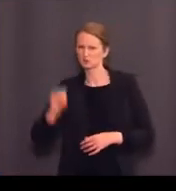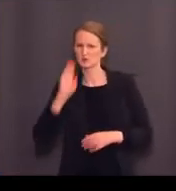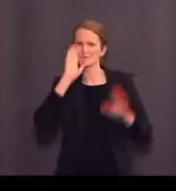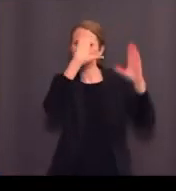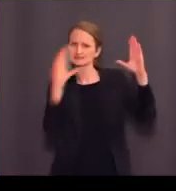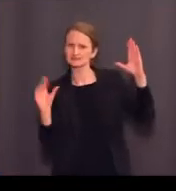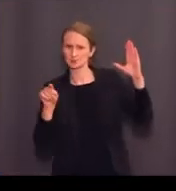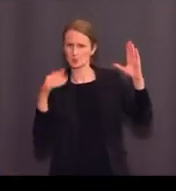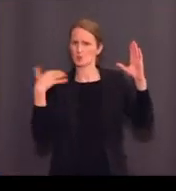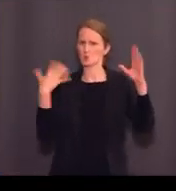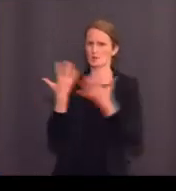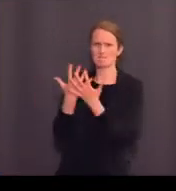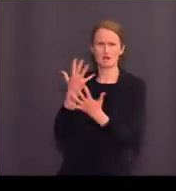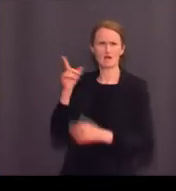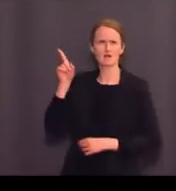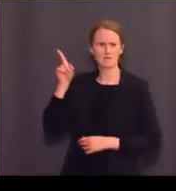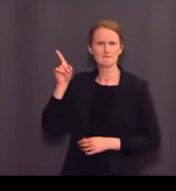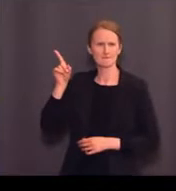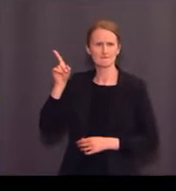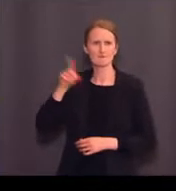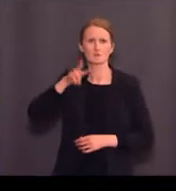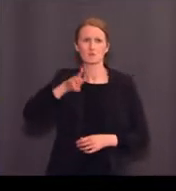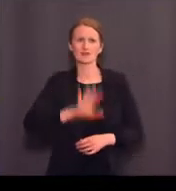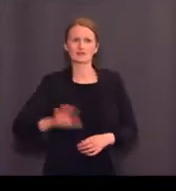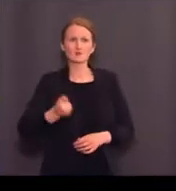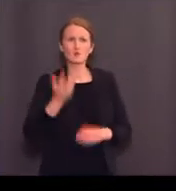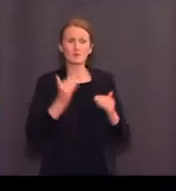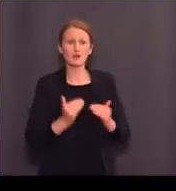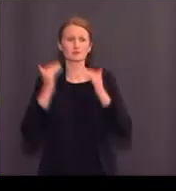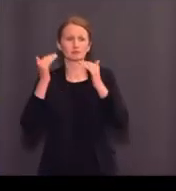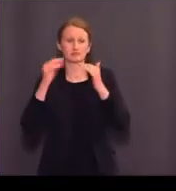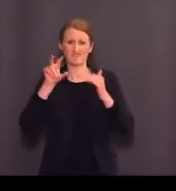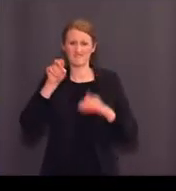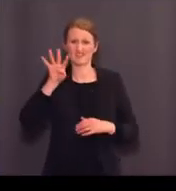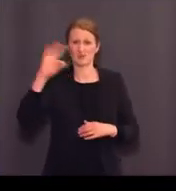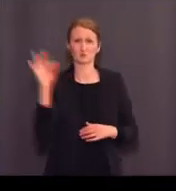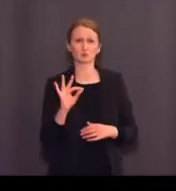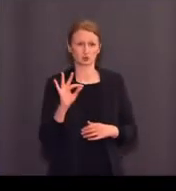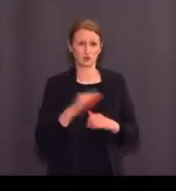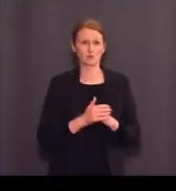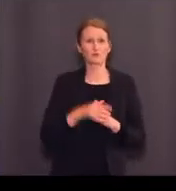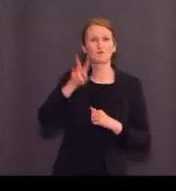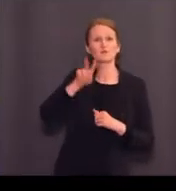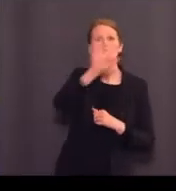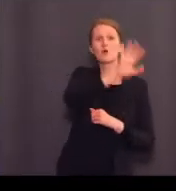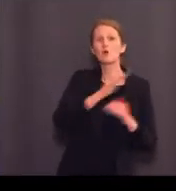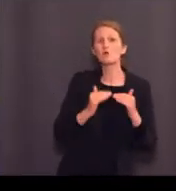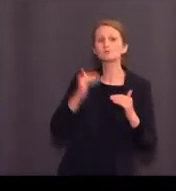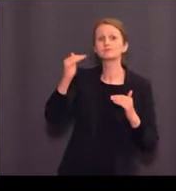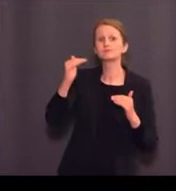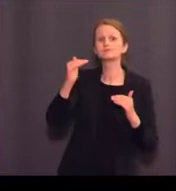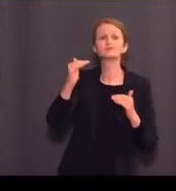la Wallonie est à plus 24%, suivie par la Flandre et Bruxelles assez proches, puisque